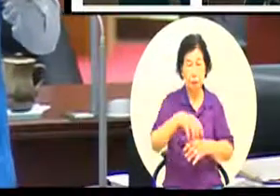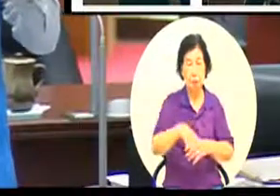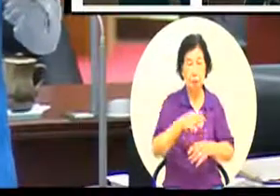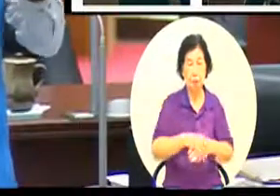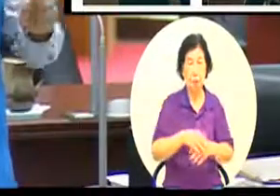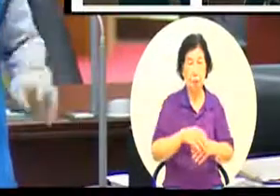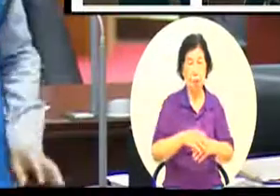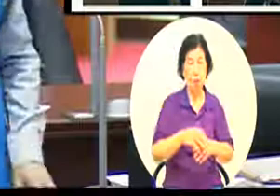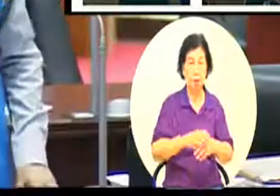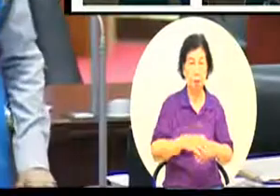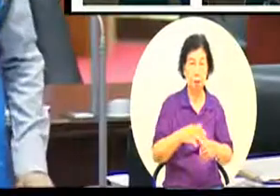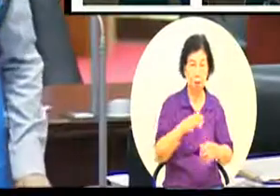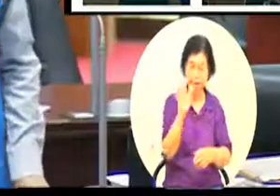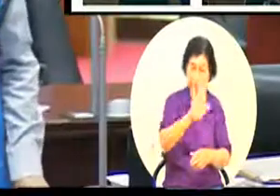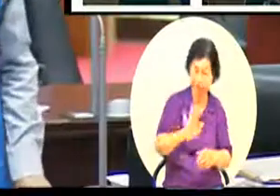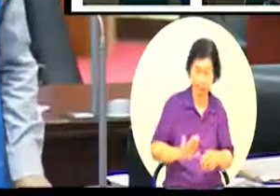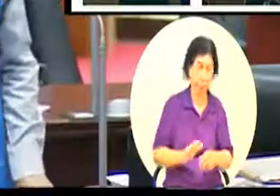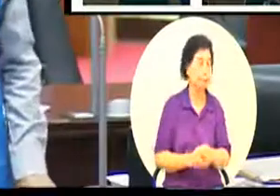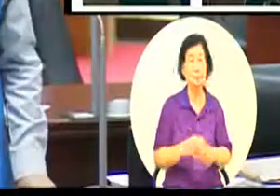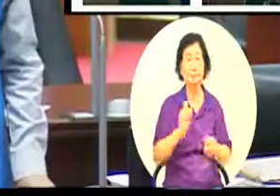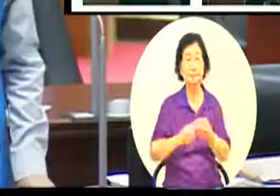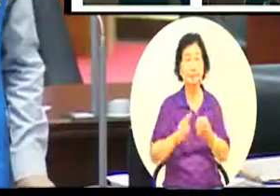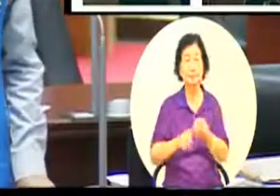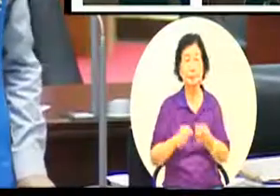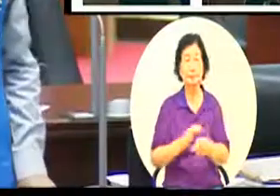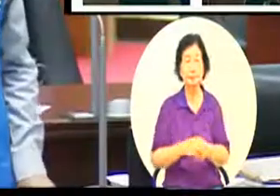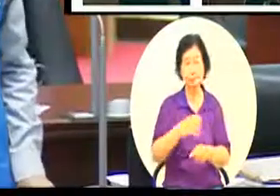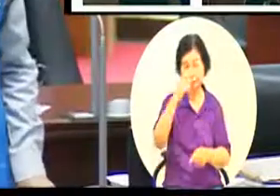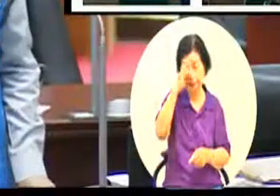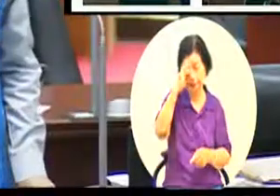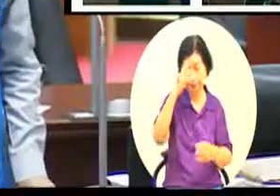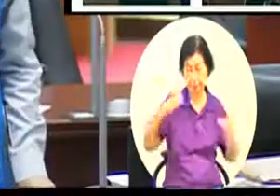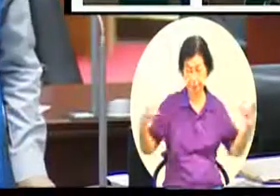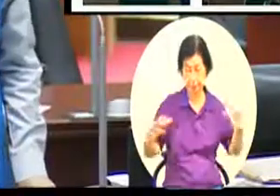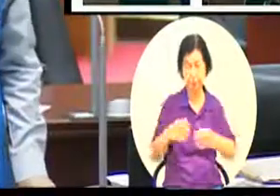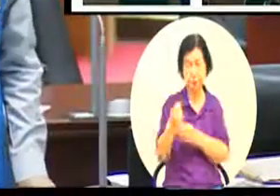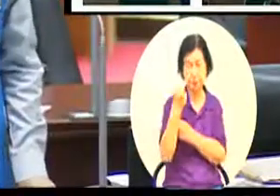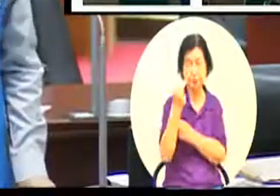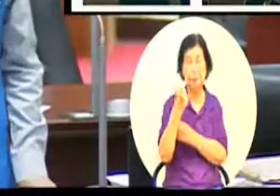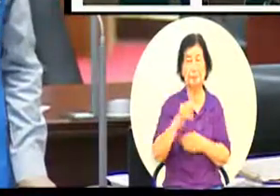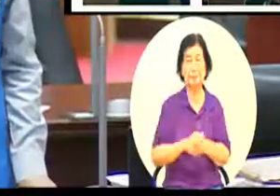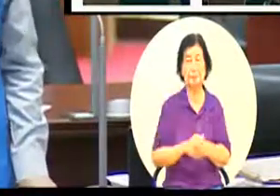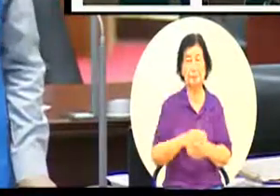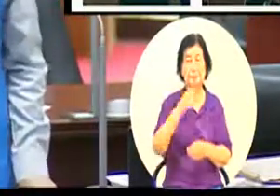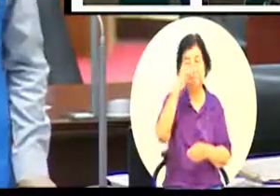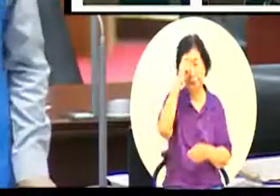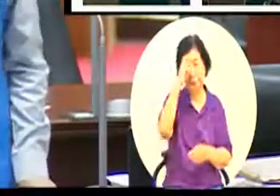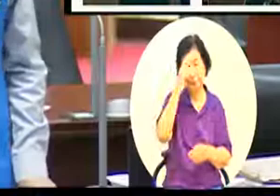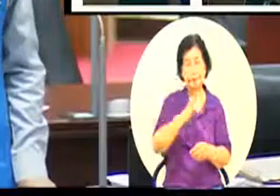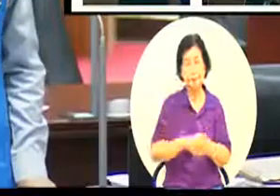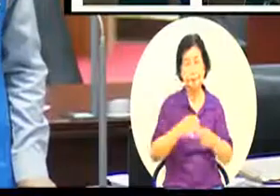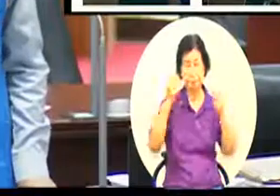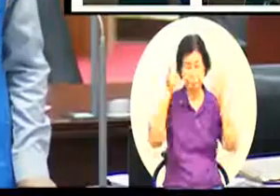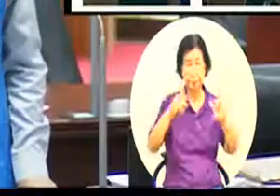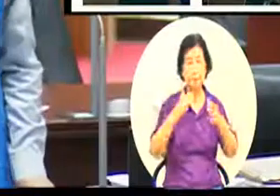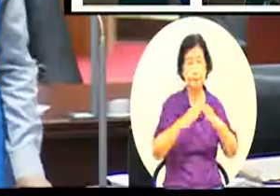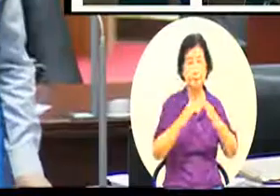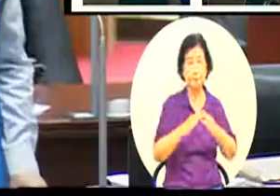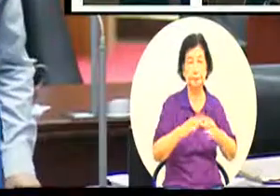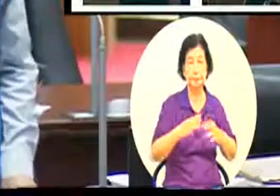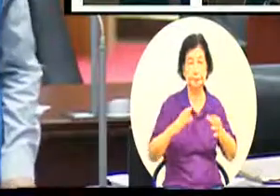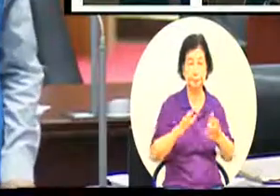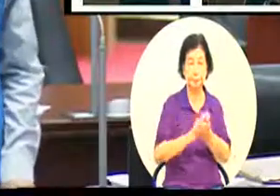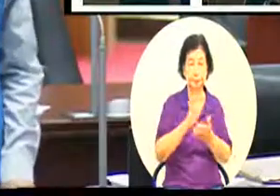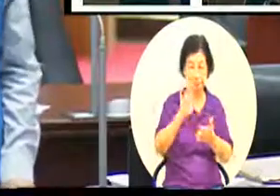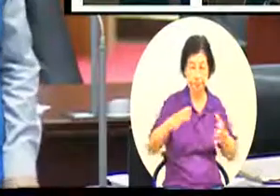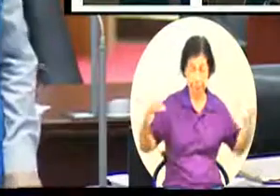说，我也希望大家共同来努力啊，让我们高雄市能更好，这是我们未来大家共同要追